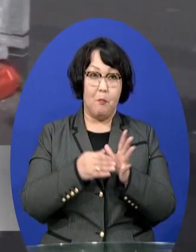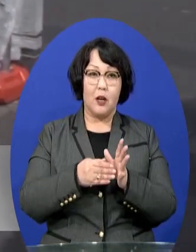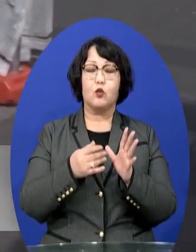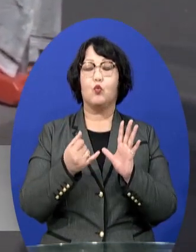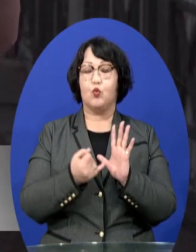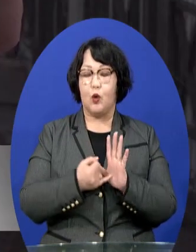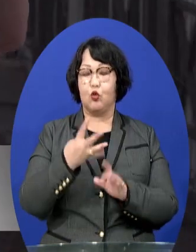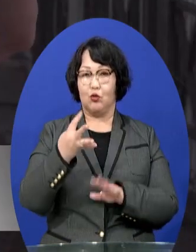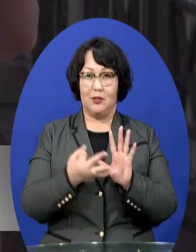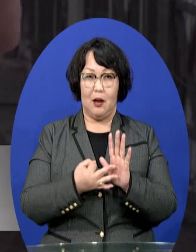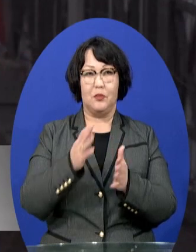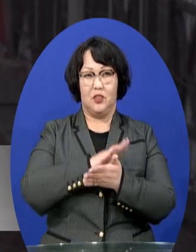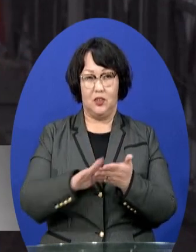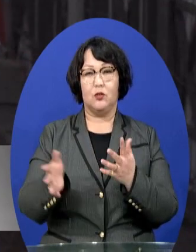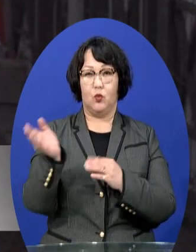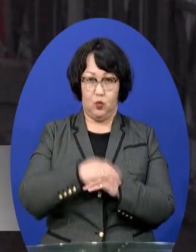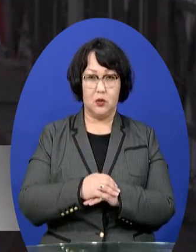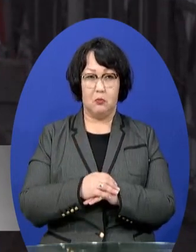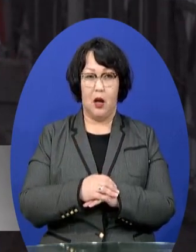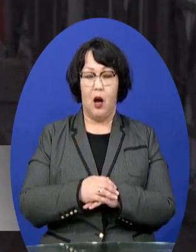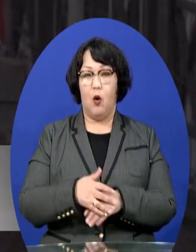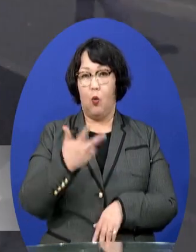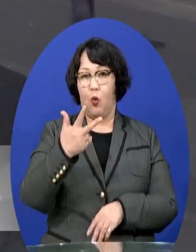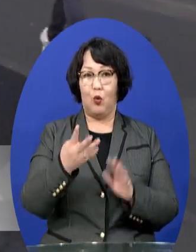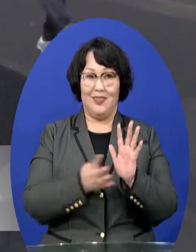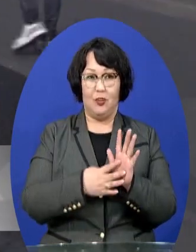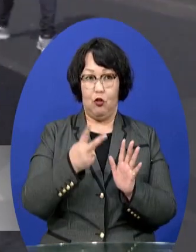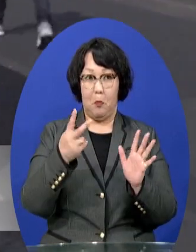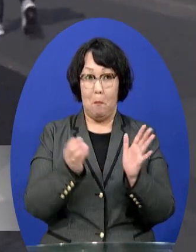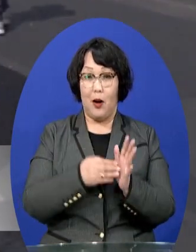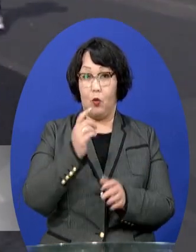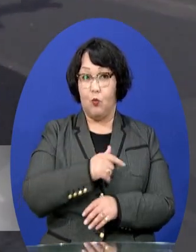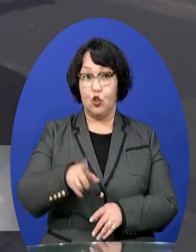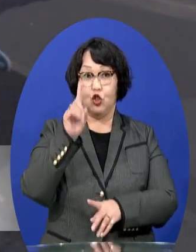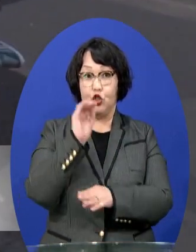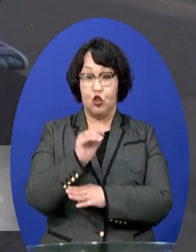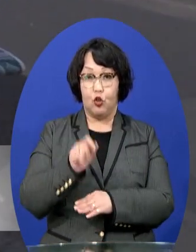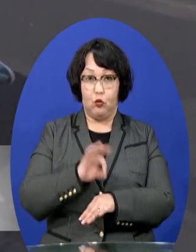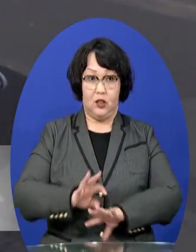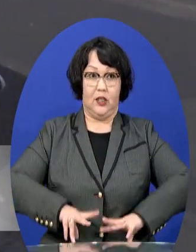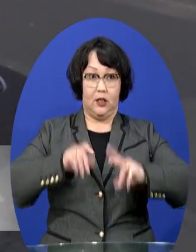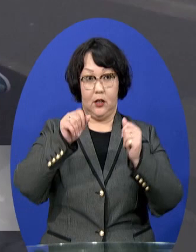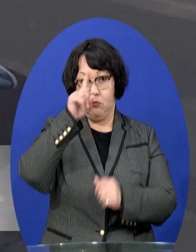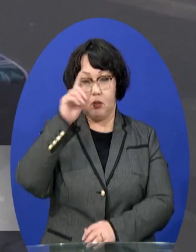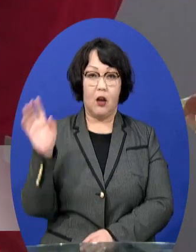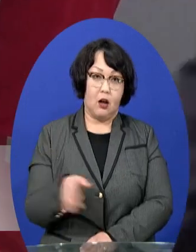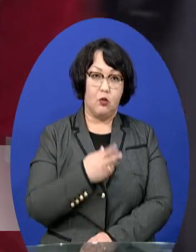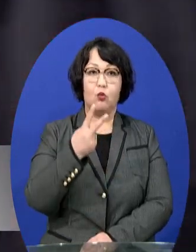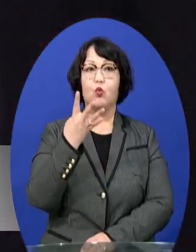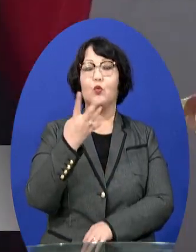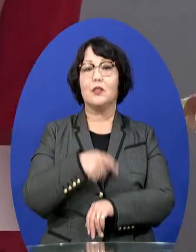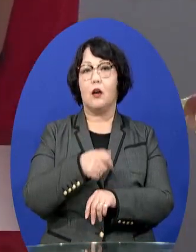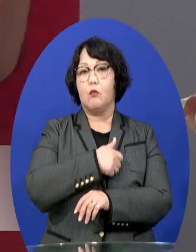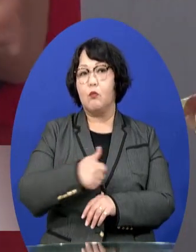8648 эндэгдэл нэмж бүртгэгдсэн байна. Харин 392 мянган гаруй хүн нэг өдрийн дотор эдгэрч эмнэлгээс гарчээ. 24 цаг